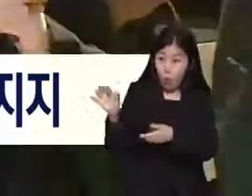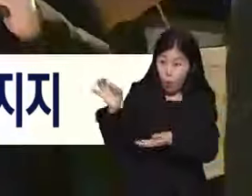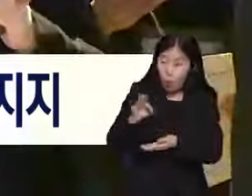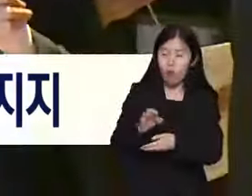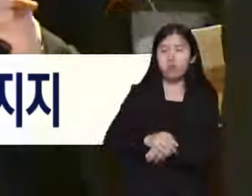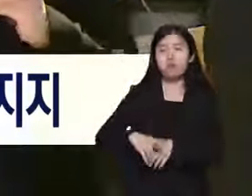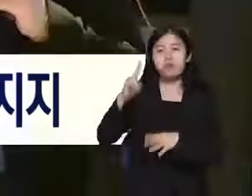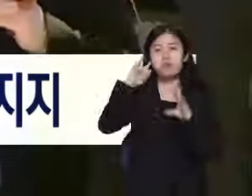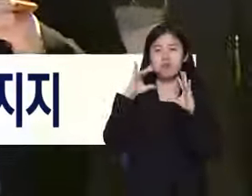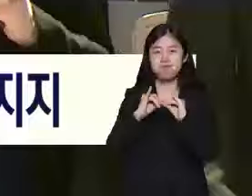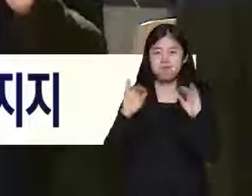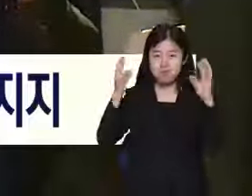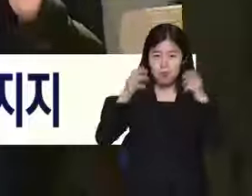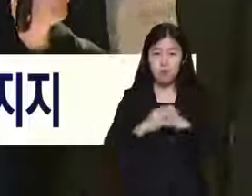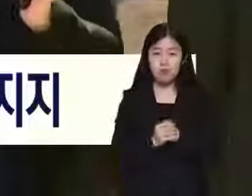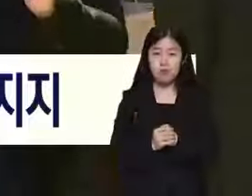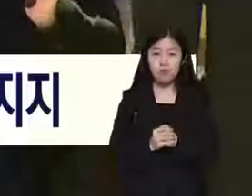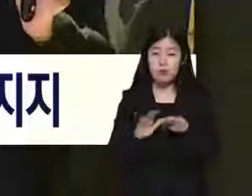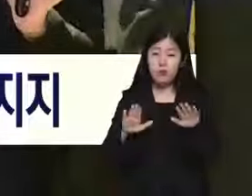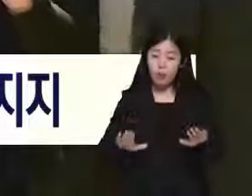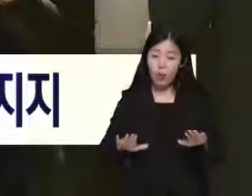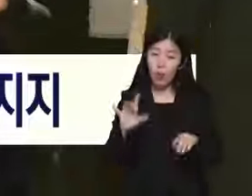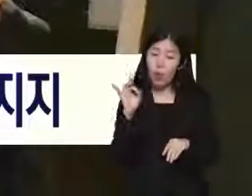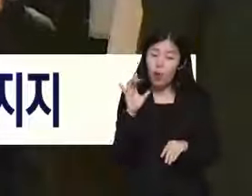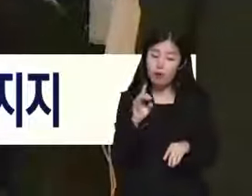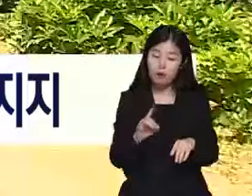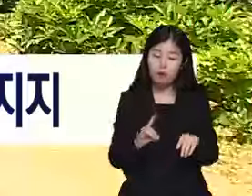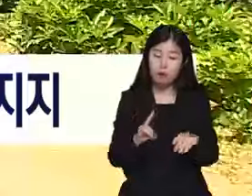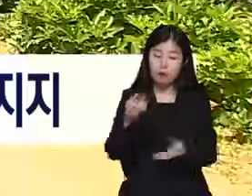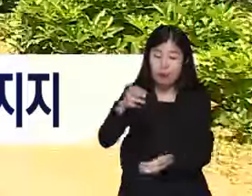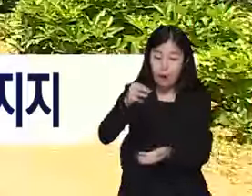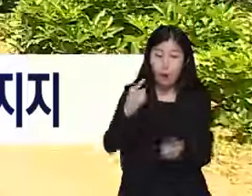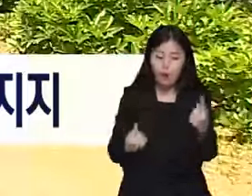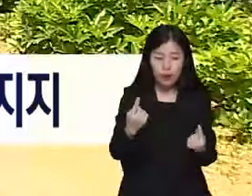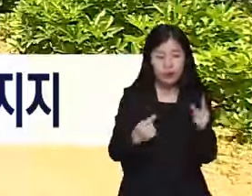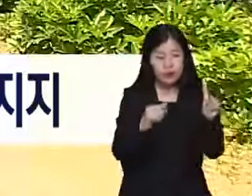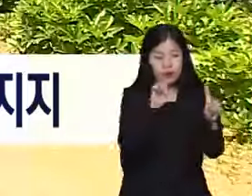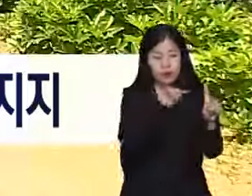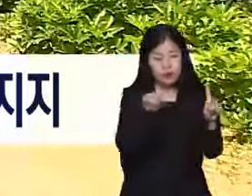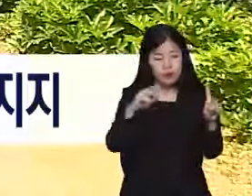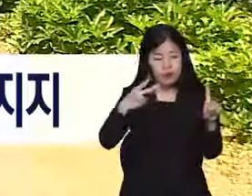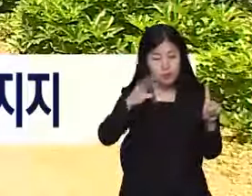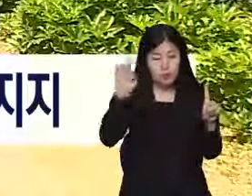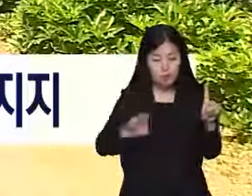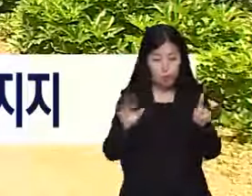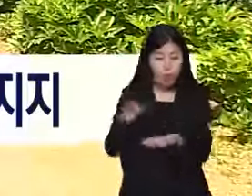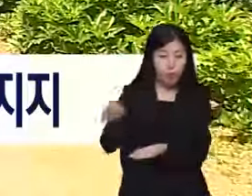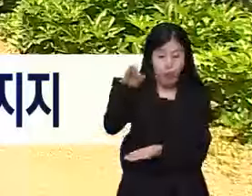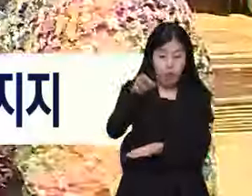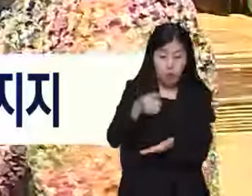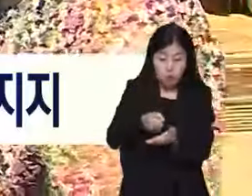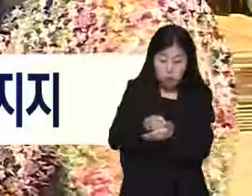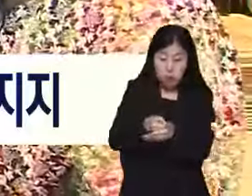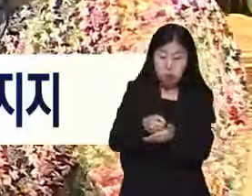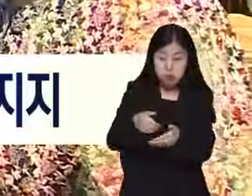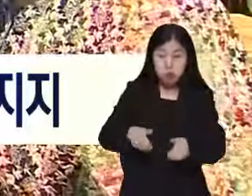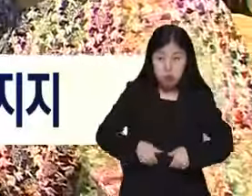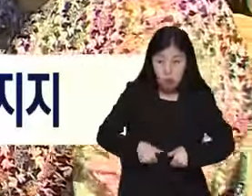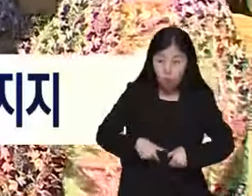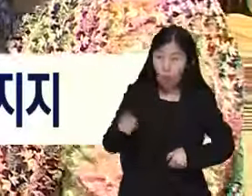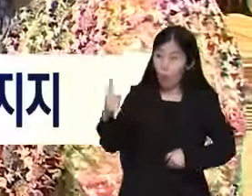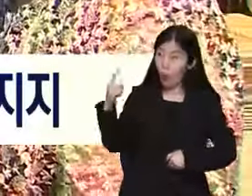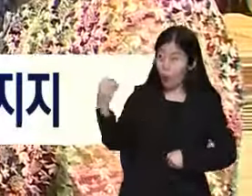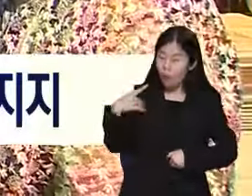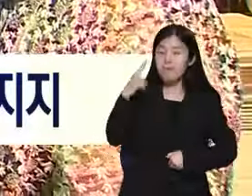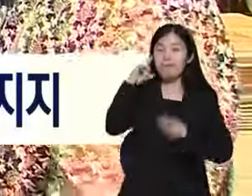방문한 이상민 장관이 지방교부세율을 1에서 2% 높일 필요가 있다고 언급한 데 대해 지지를 나타냈습니다. 전라남도는